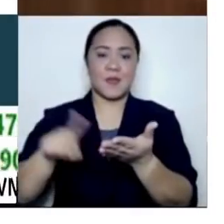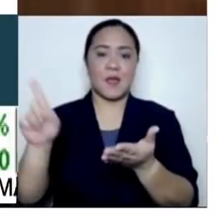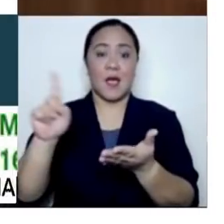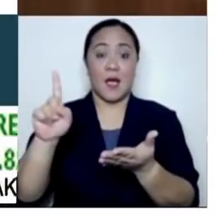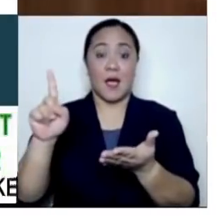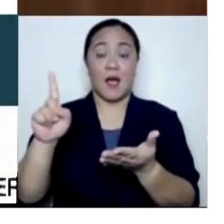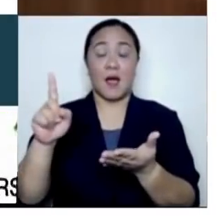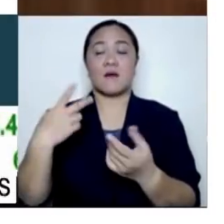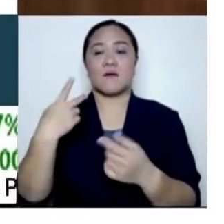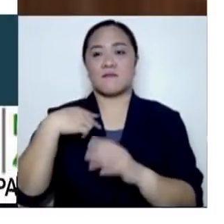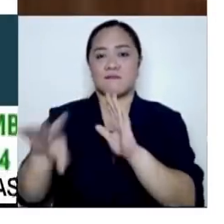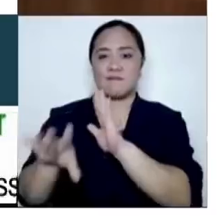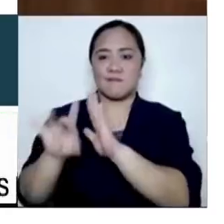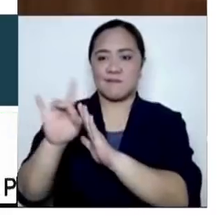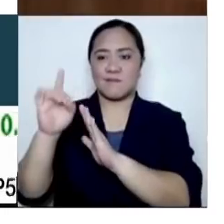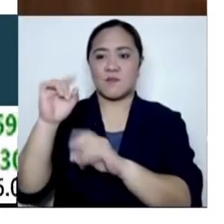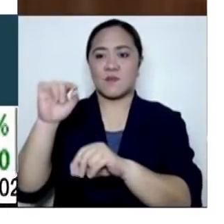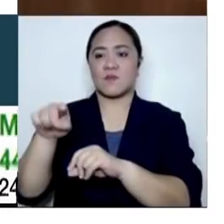dun sa mga